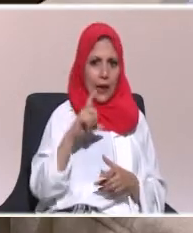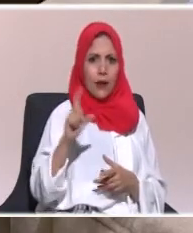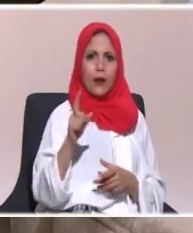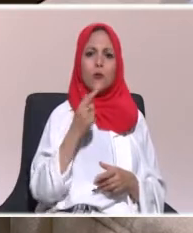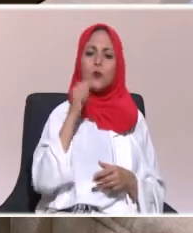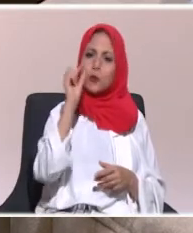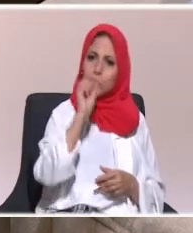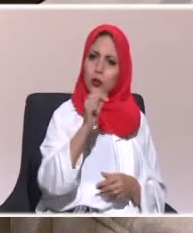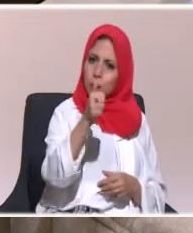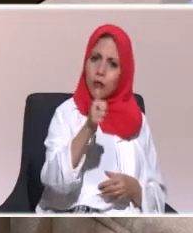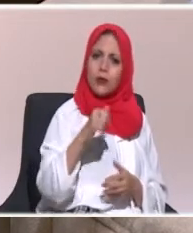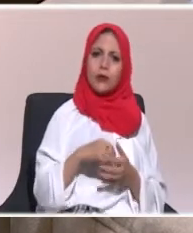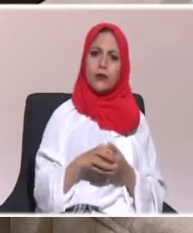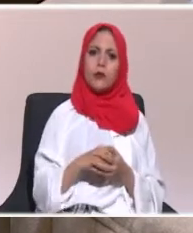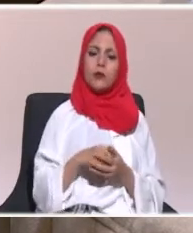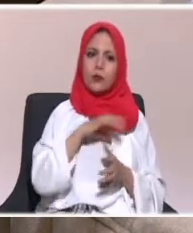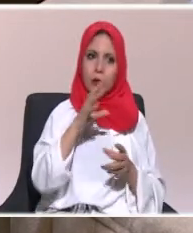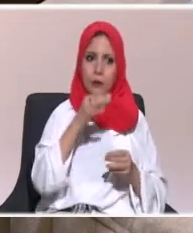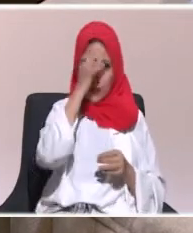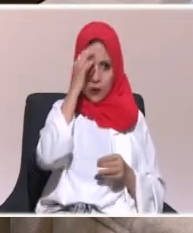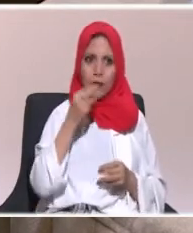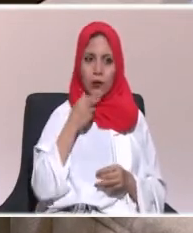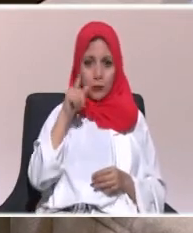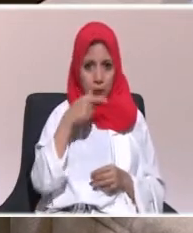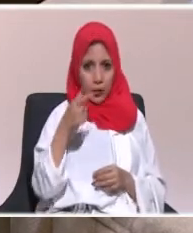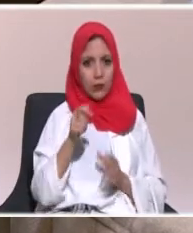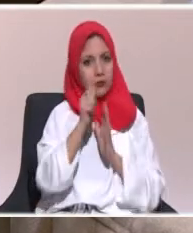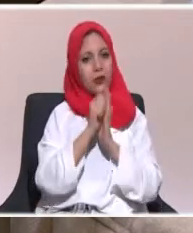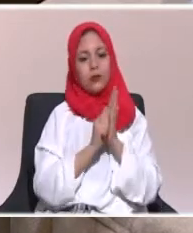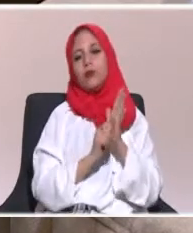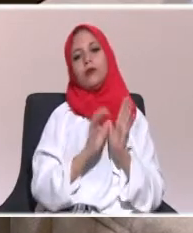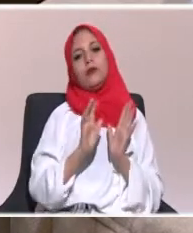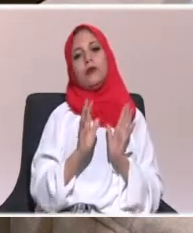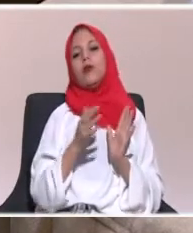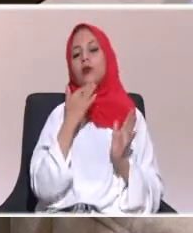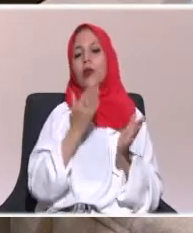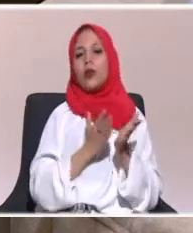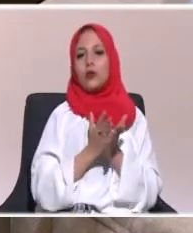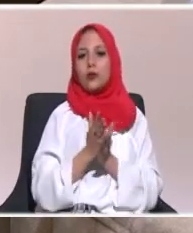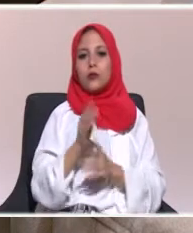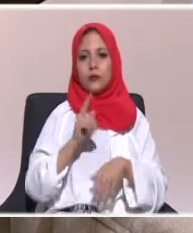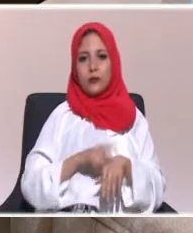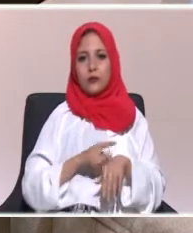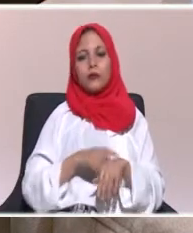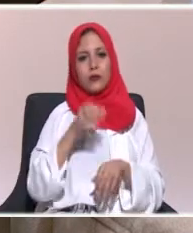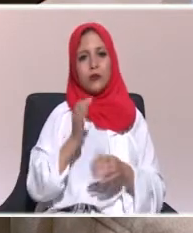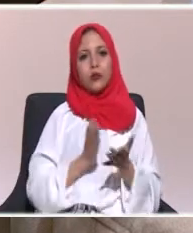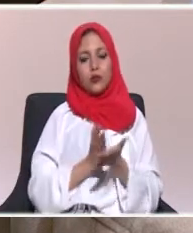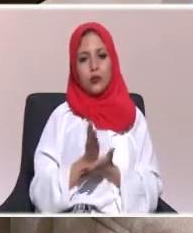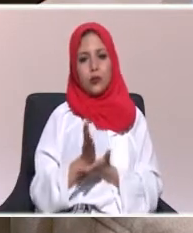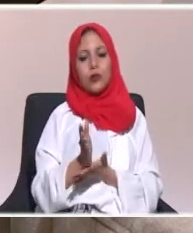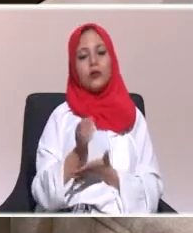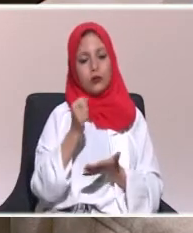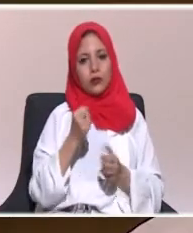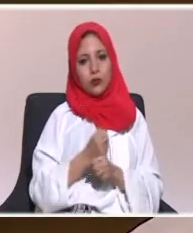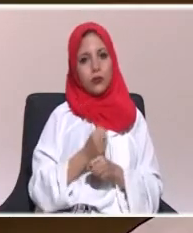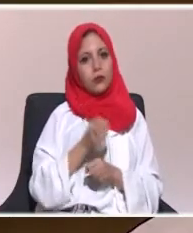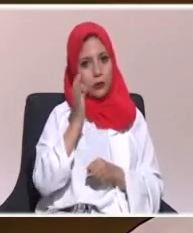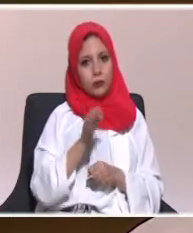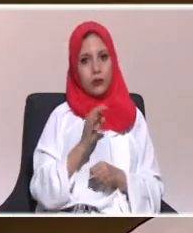اللوكيشن. بس حد يعمل حاجه بقى يعني؟ لا، هو كان منضبط جدا. كنا في جيش يعني